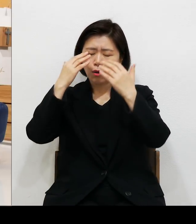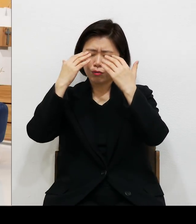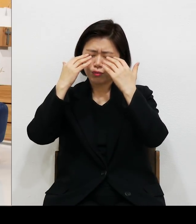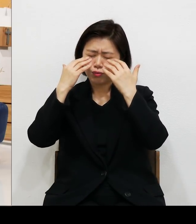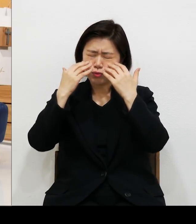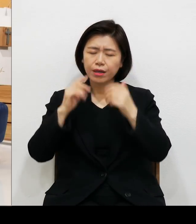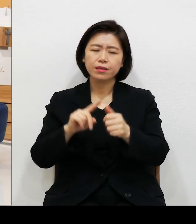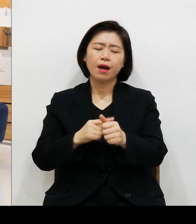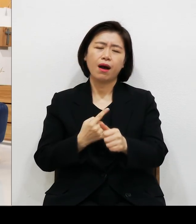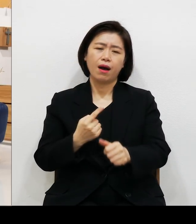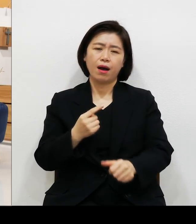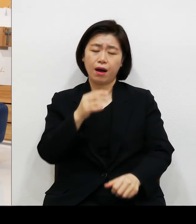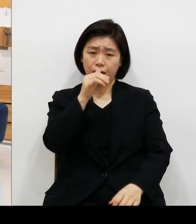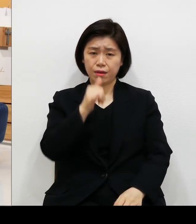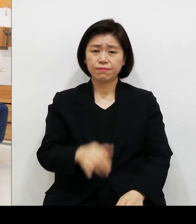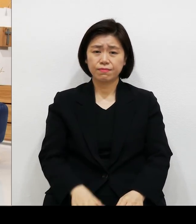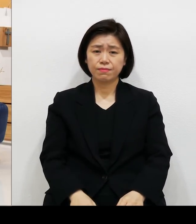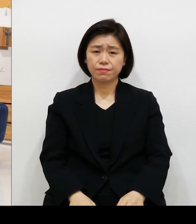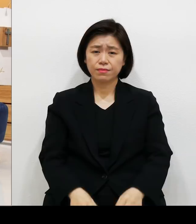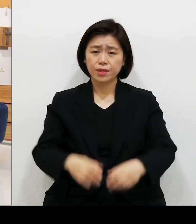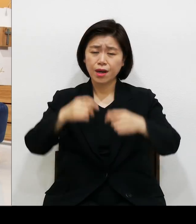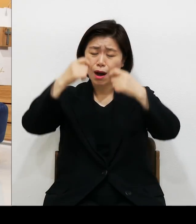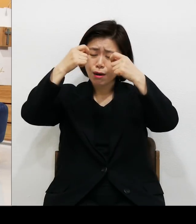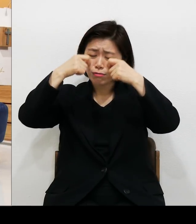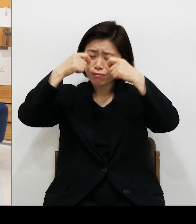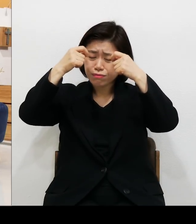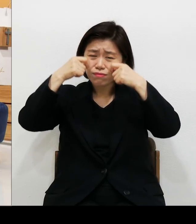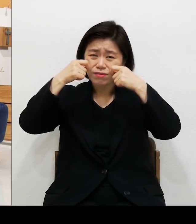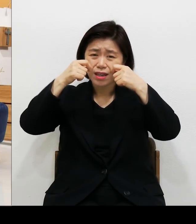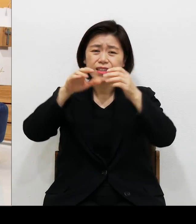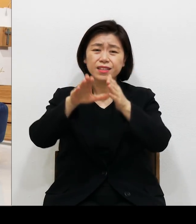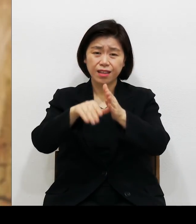거예요. 물론 눈물부터 막 흐르는데